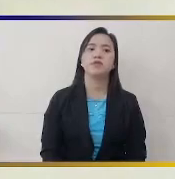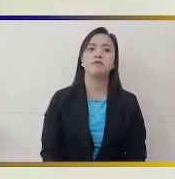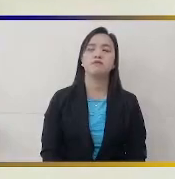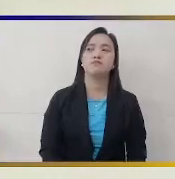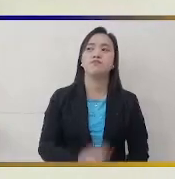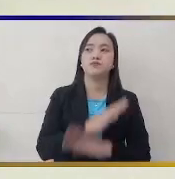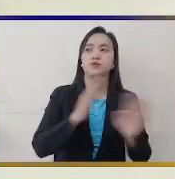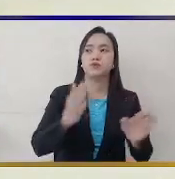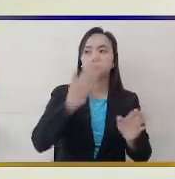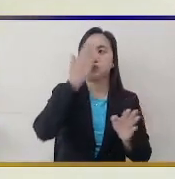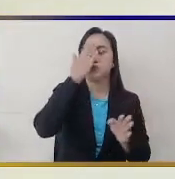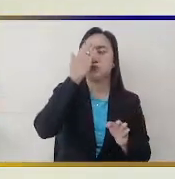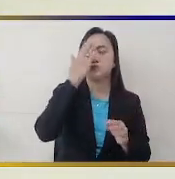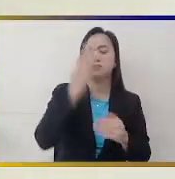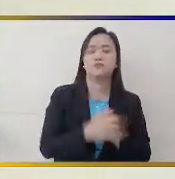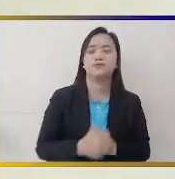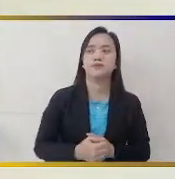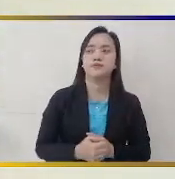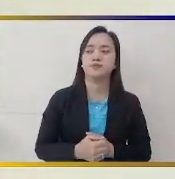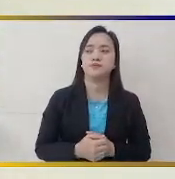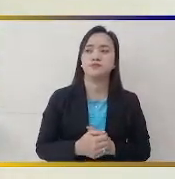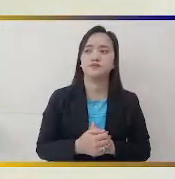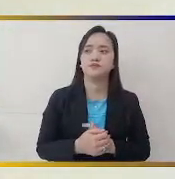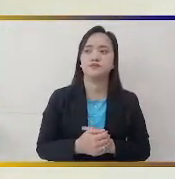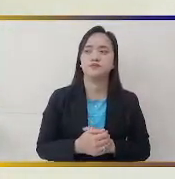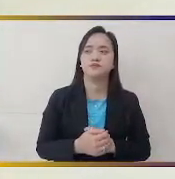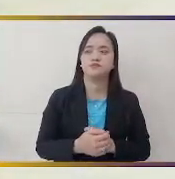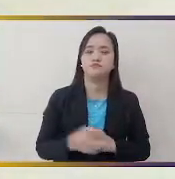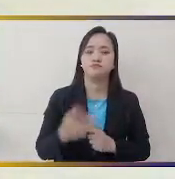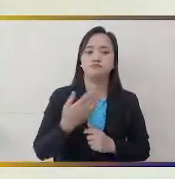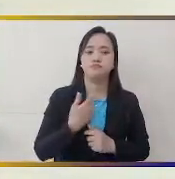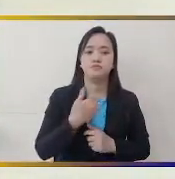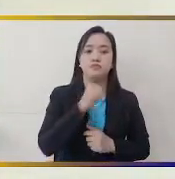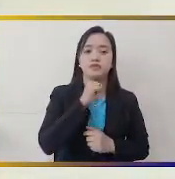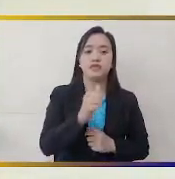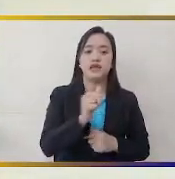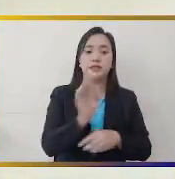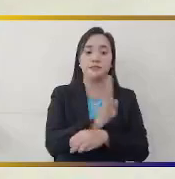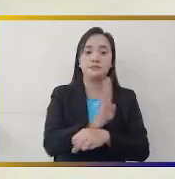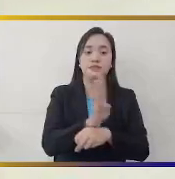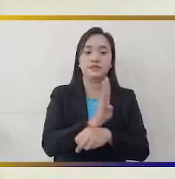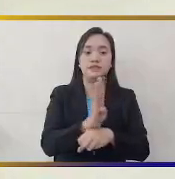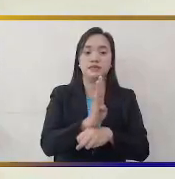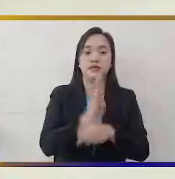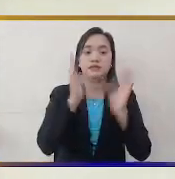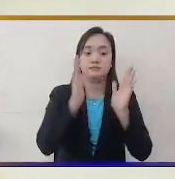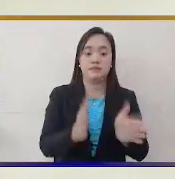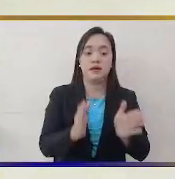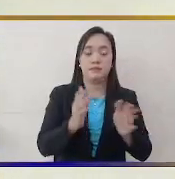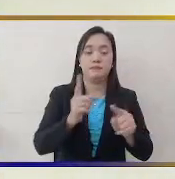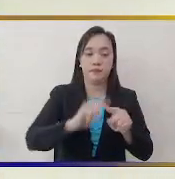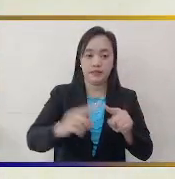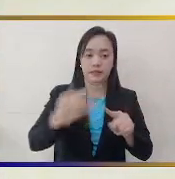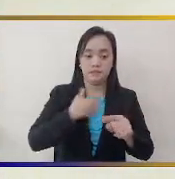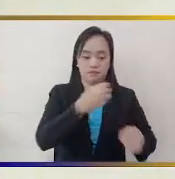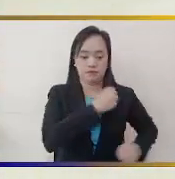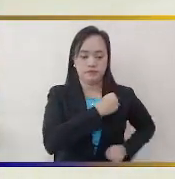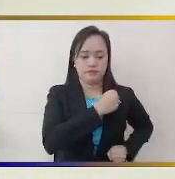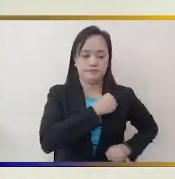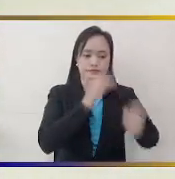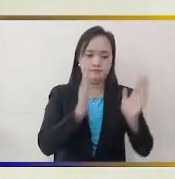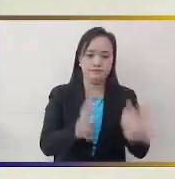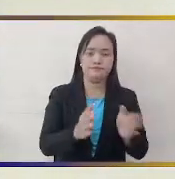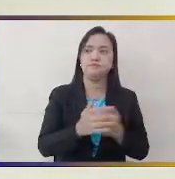papaano kasi hindi naman talaga ako negosyante sir Jo eh Ako ay isang sundalo no Ako ay isang sundalo Wala po sa